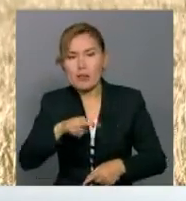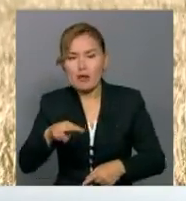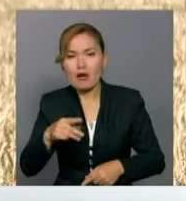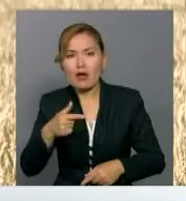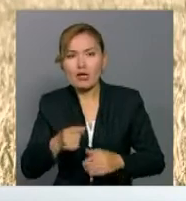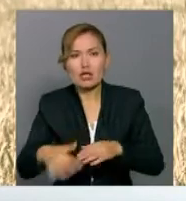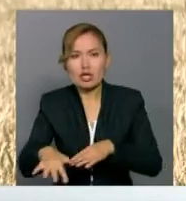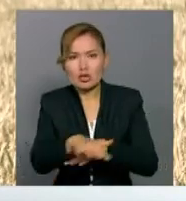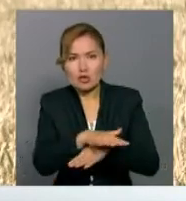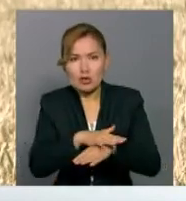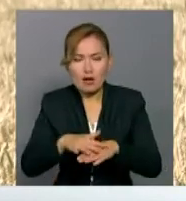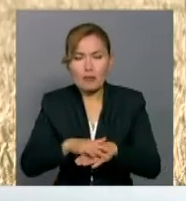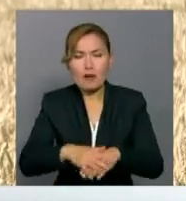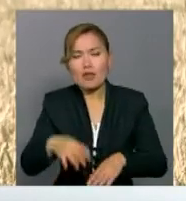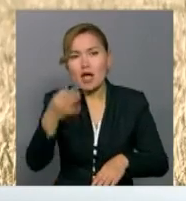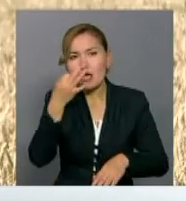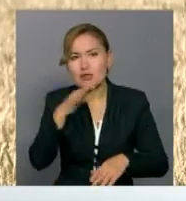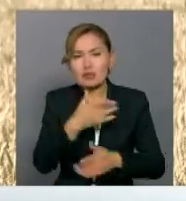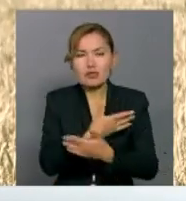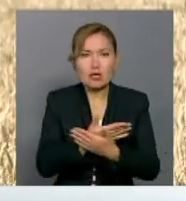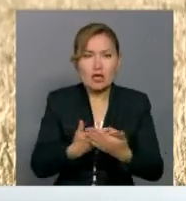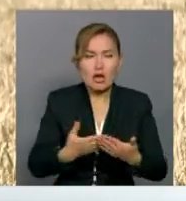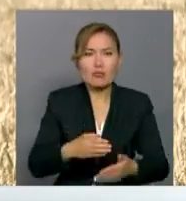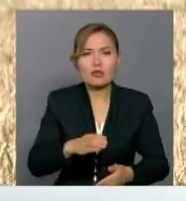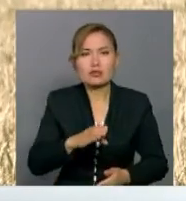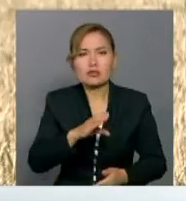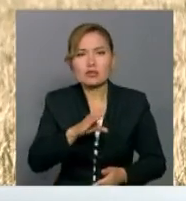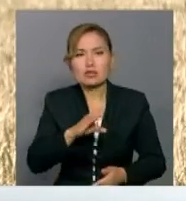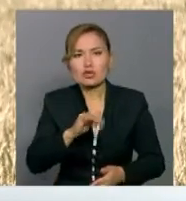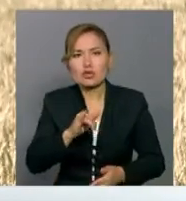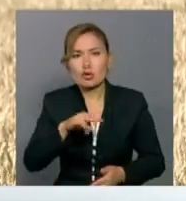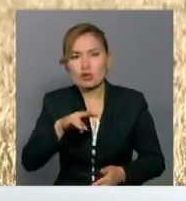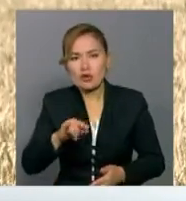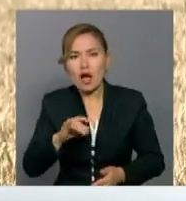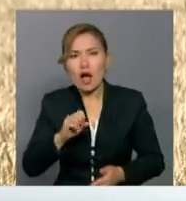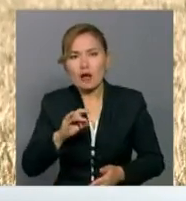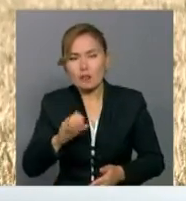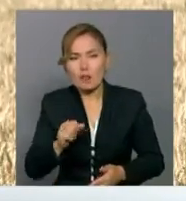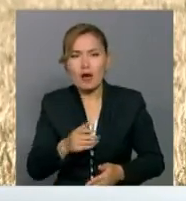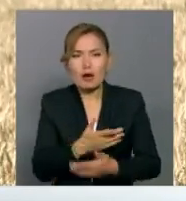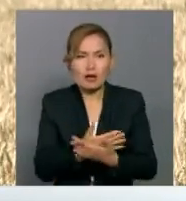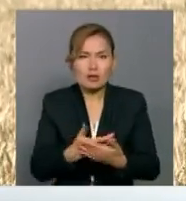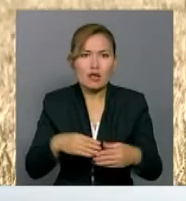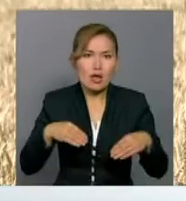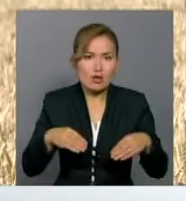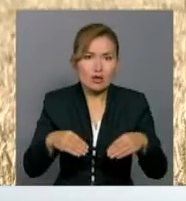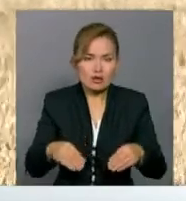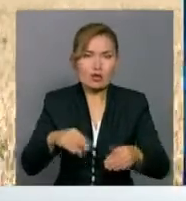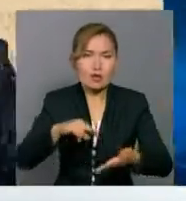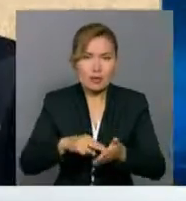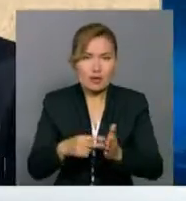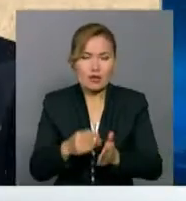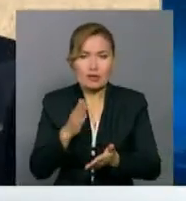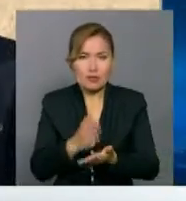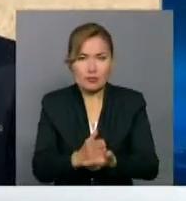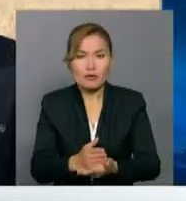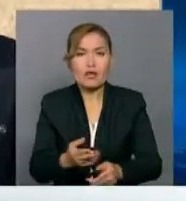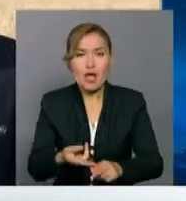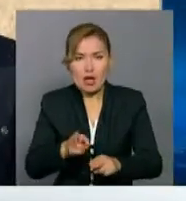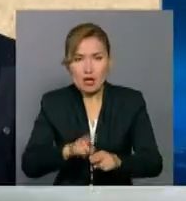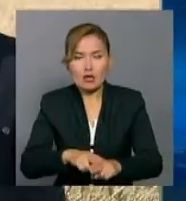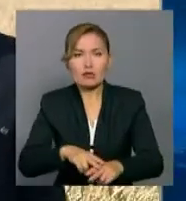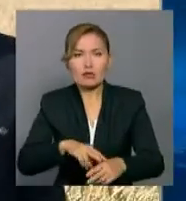майлы дақылдар егілетін болады. Себебі өнімнің бұл түріне соңғы кезде сұраныс артып отыр. Мендегі бар ақпарат